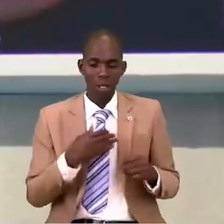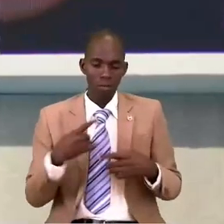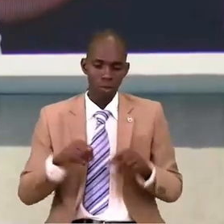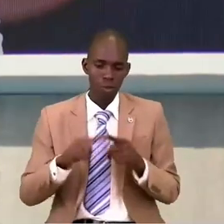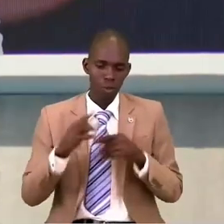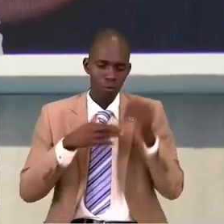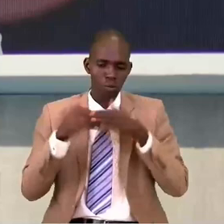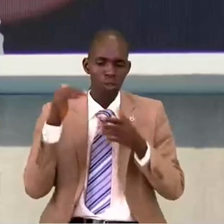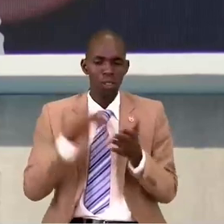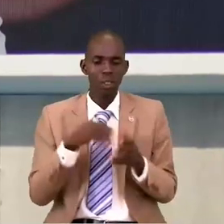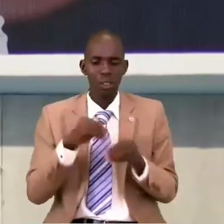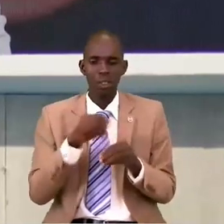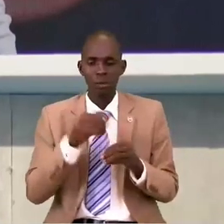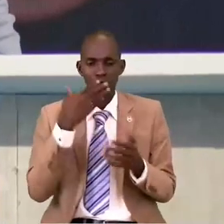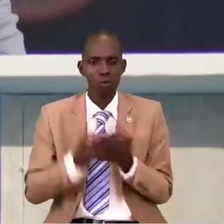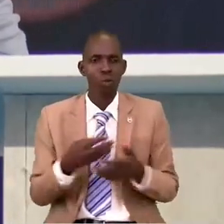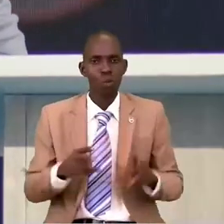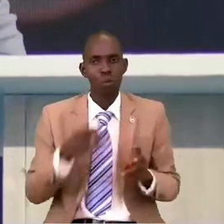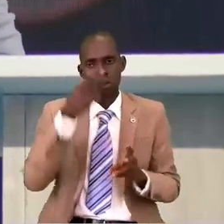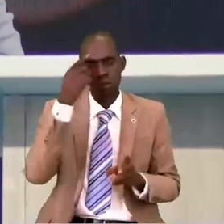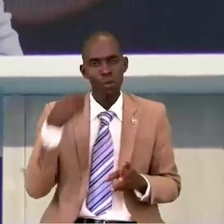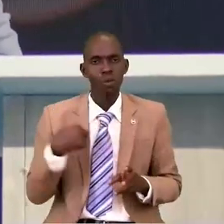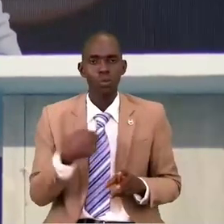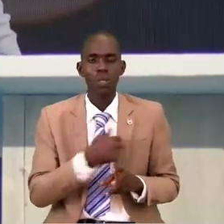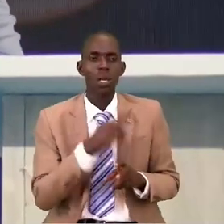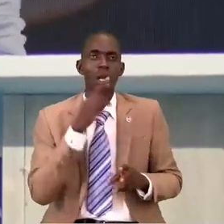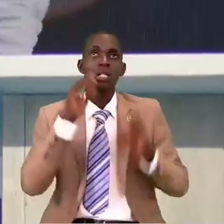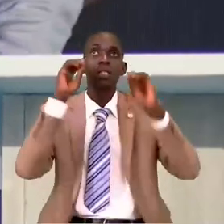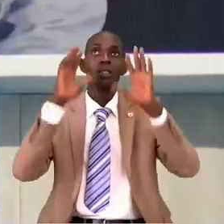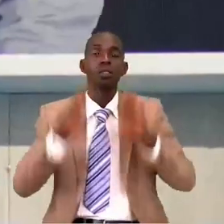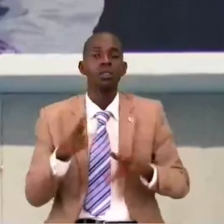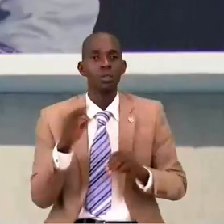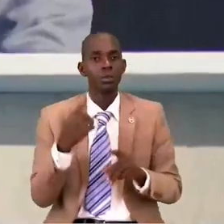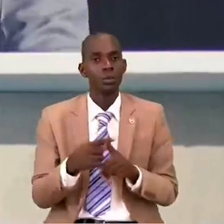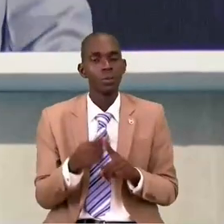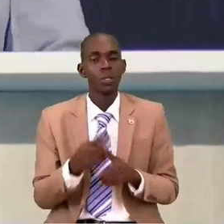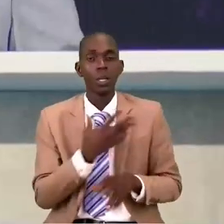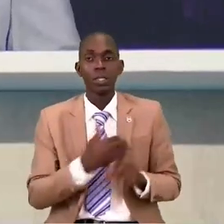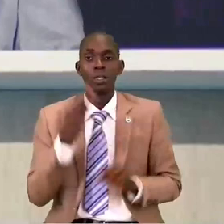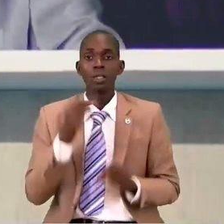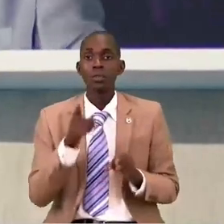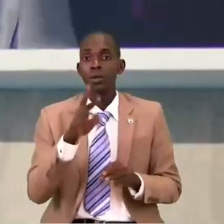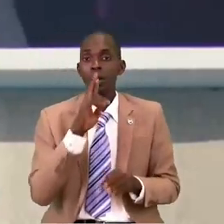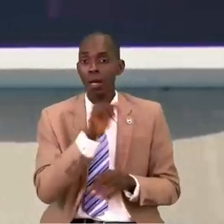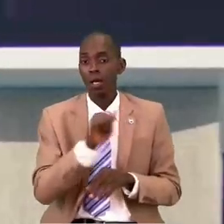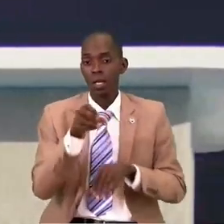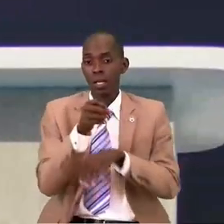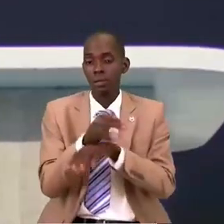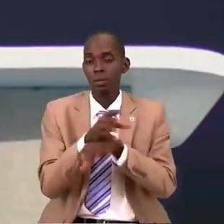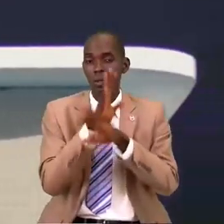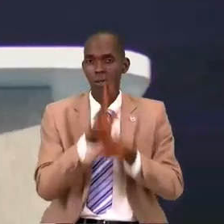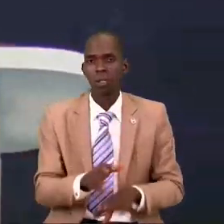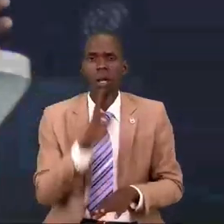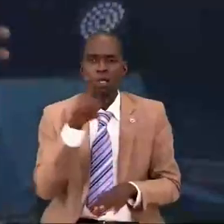si tu es un conseiller, est-ce que tu conseilles de façon à viser la maîtrise? Si tu